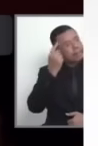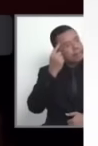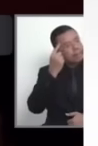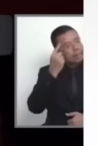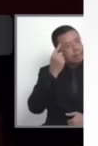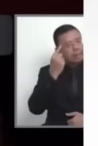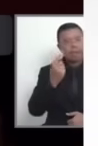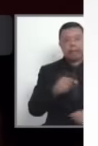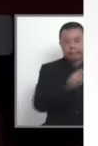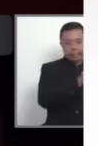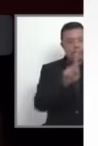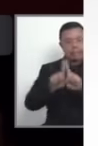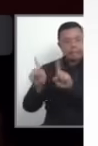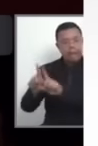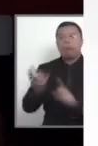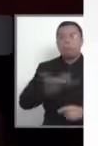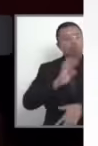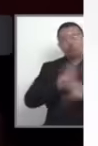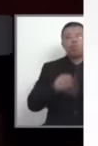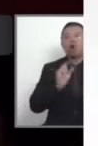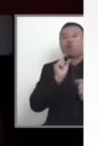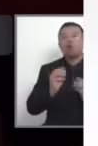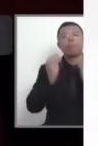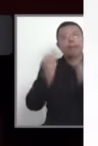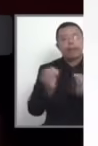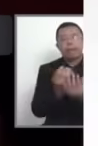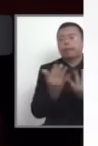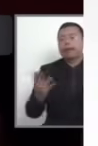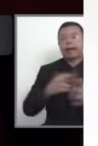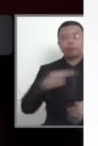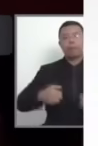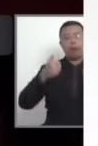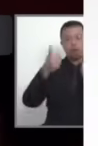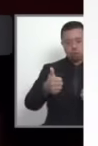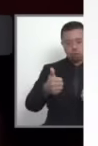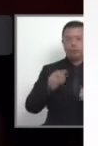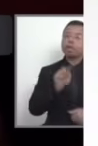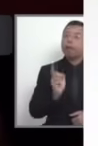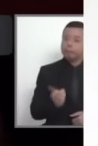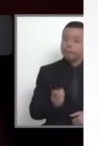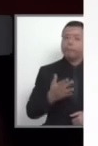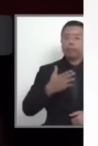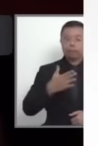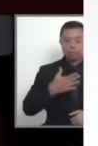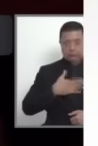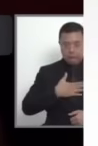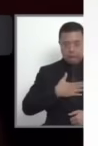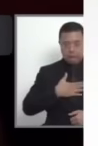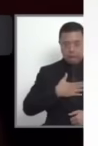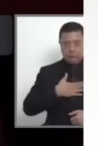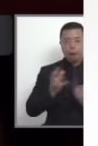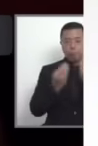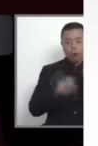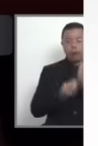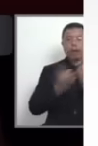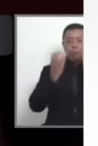Ini yang dibutuhkan oleh Indonesia yang majemuk, ya, terdiri dari berbagai suku bangsa, terdiri dari berbagai provinsi.